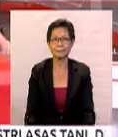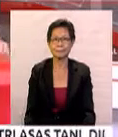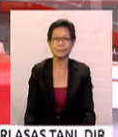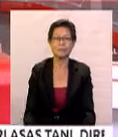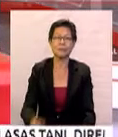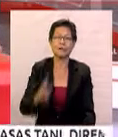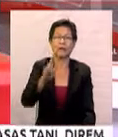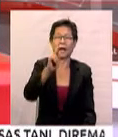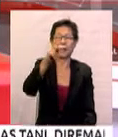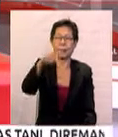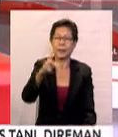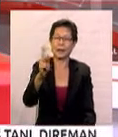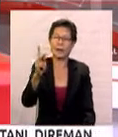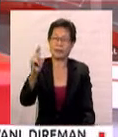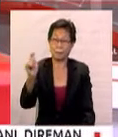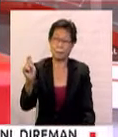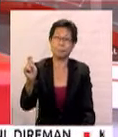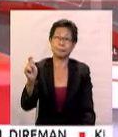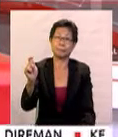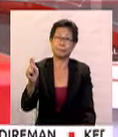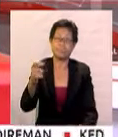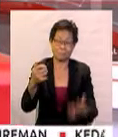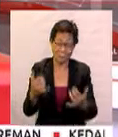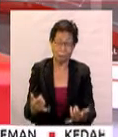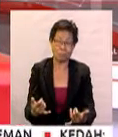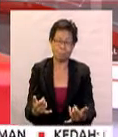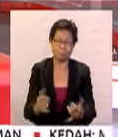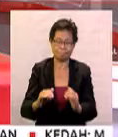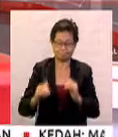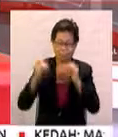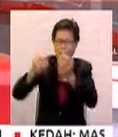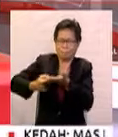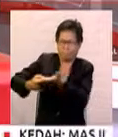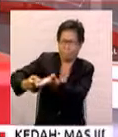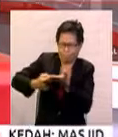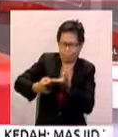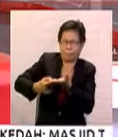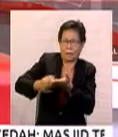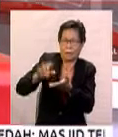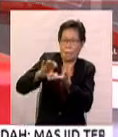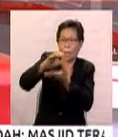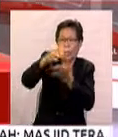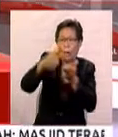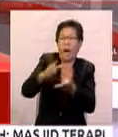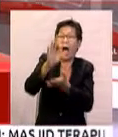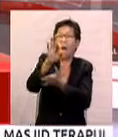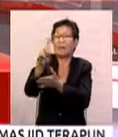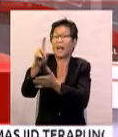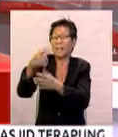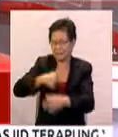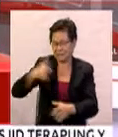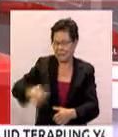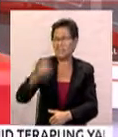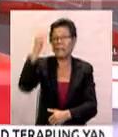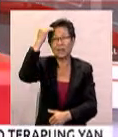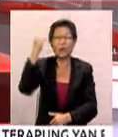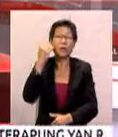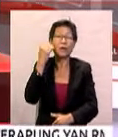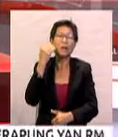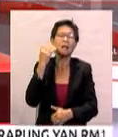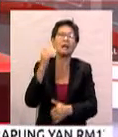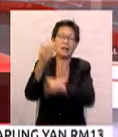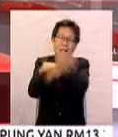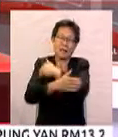Kementerian Perumahan dan Kerajaan Tempatan KPKT kini dalam peringkat perbincangan dengan pelabur asing dari China, Korea dan negara Timur Tengah